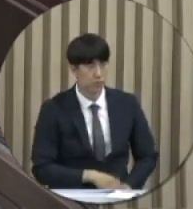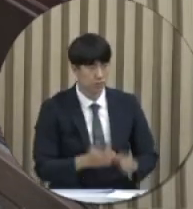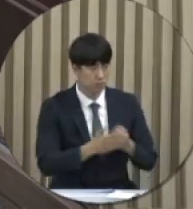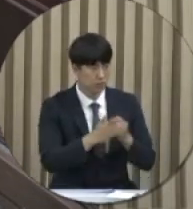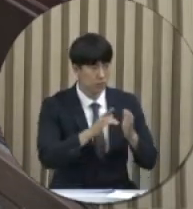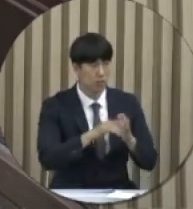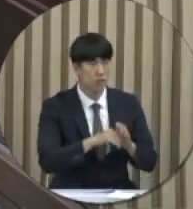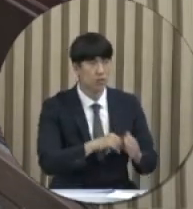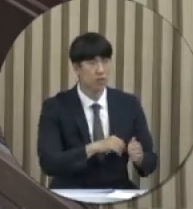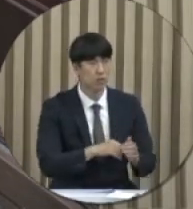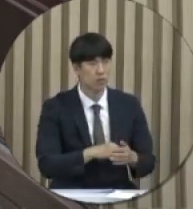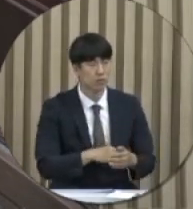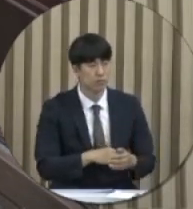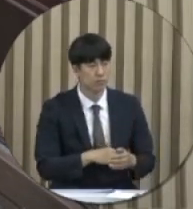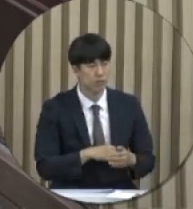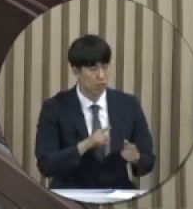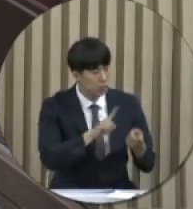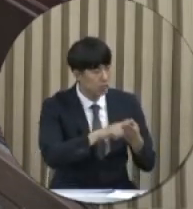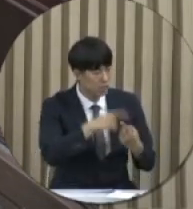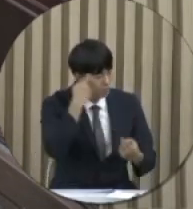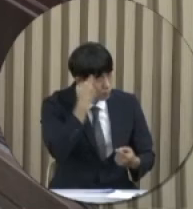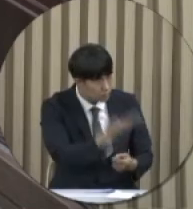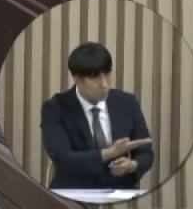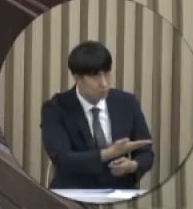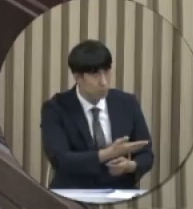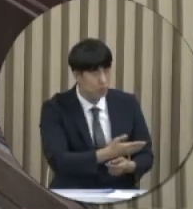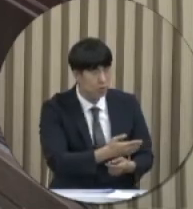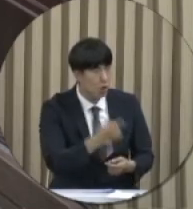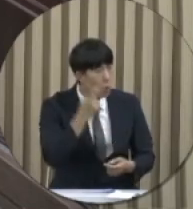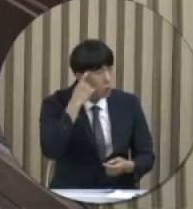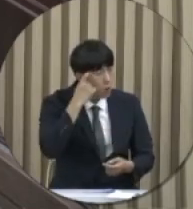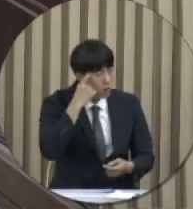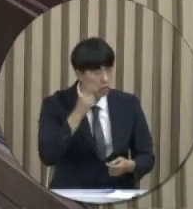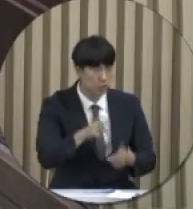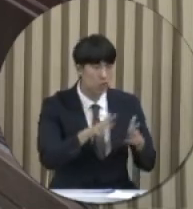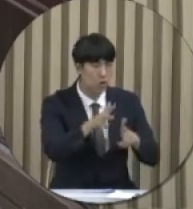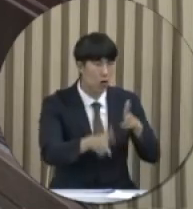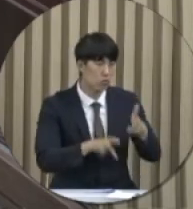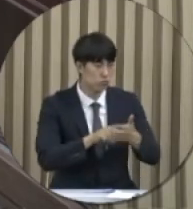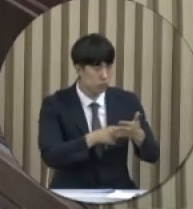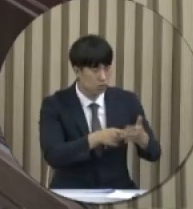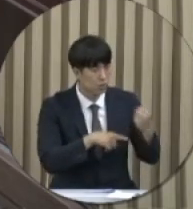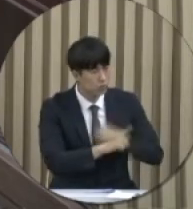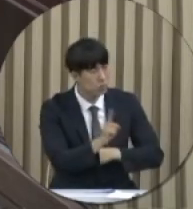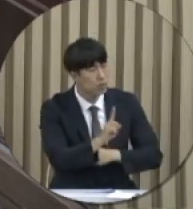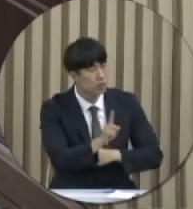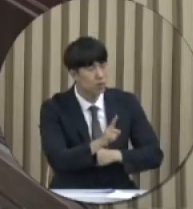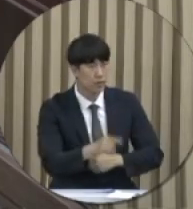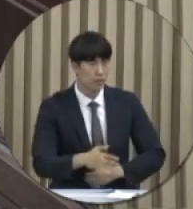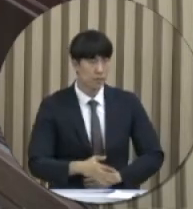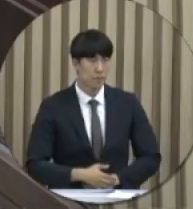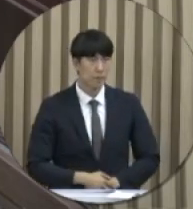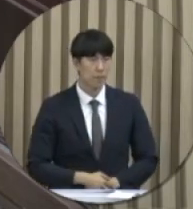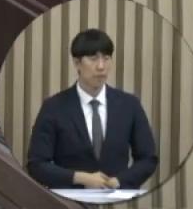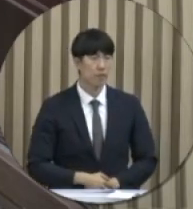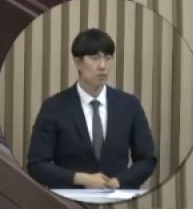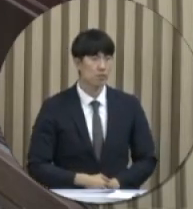시장님께 이 부분에 대해서 한번 여쭤보고 어떤 연유로 이 사업을 하고 있는 건지 제가